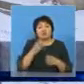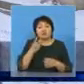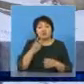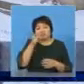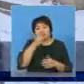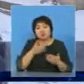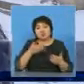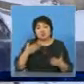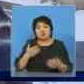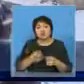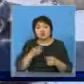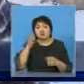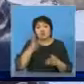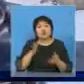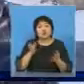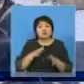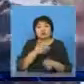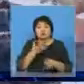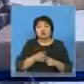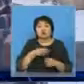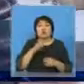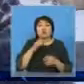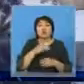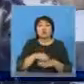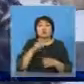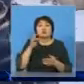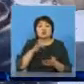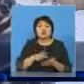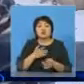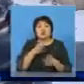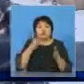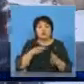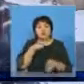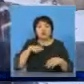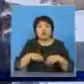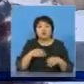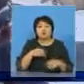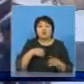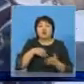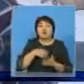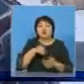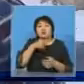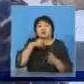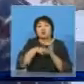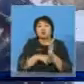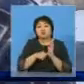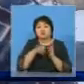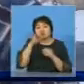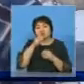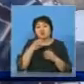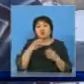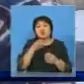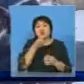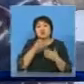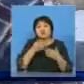три месяца назад, так освещения нет. Улица у нас центральная, проезжая, много машин. Выйти мы после 6 вечера, сейчас темнеет